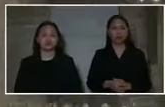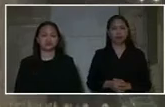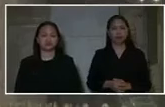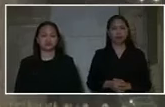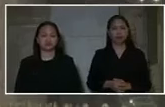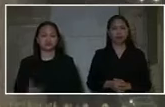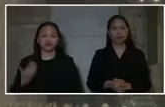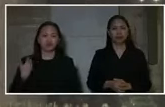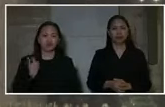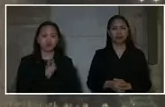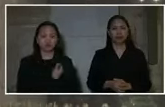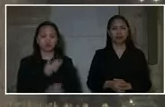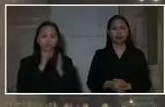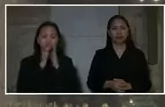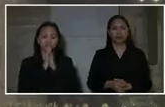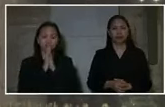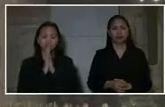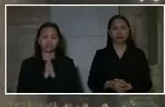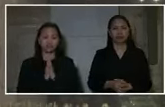Manalangin tayo.